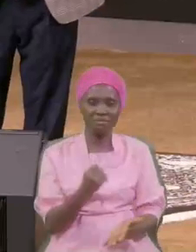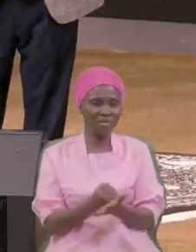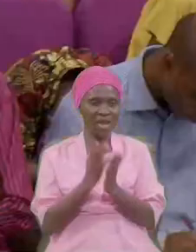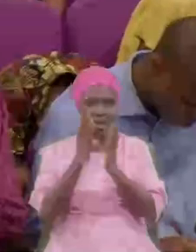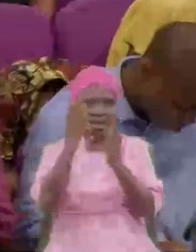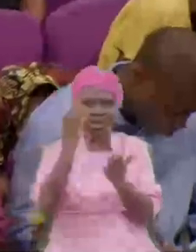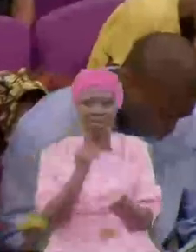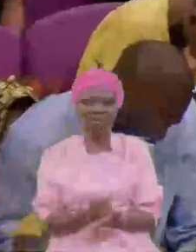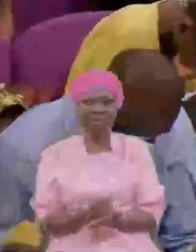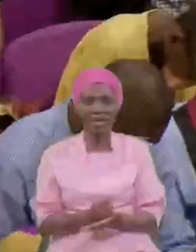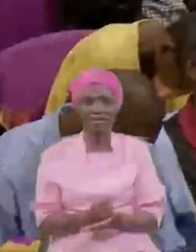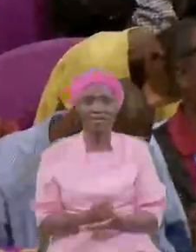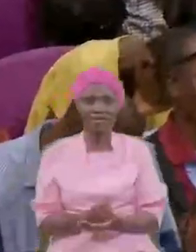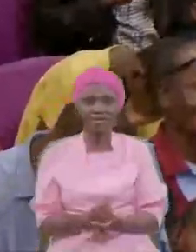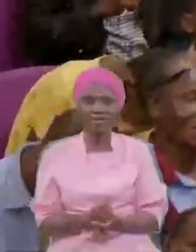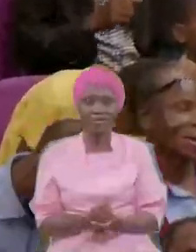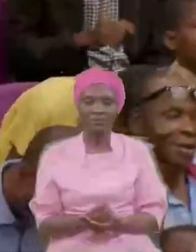amen.